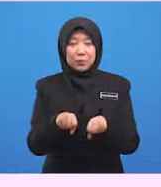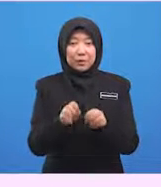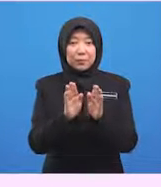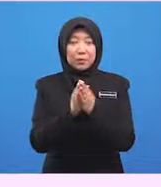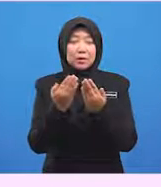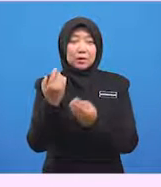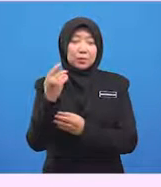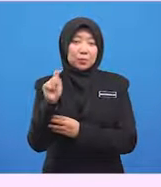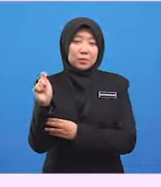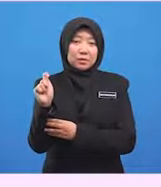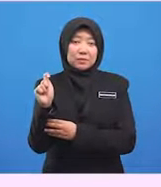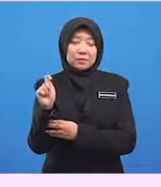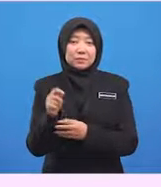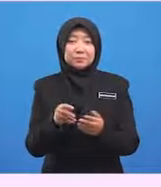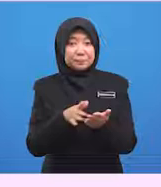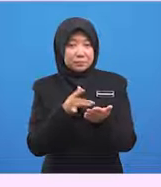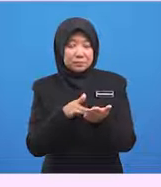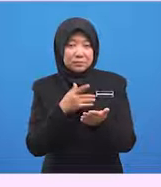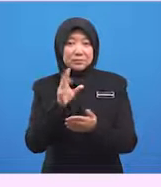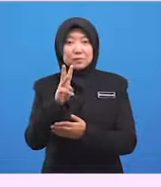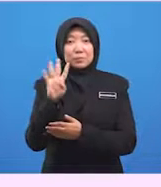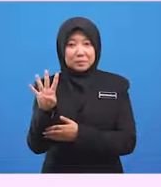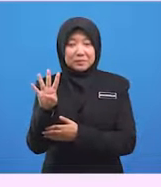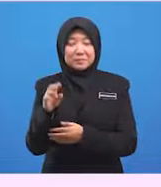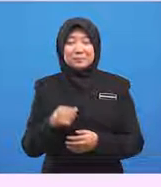membuka buku teks pada halaman 64